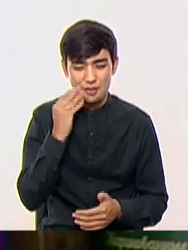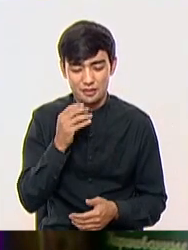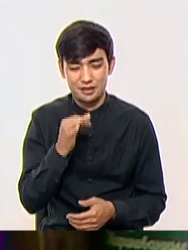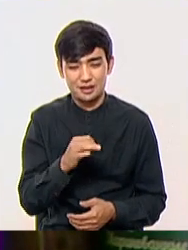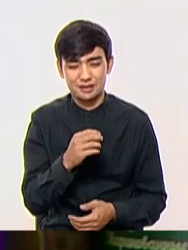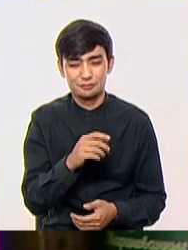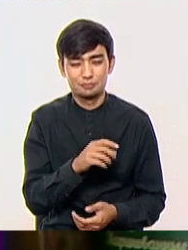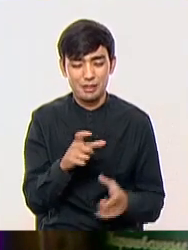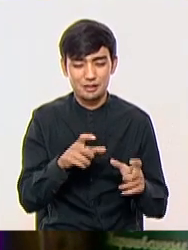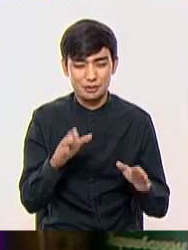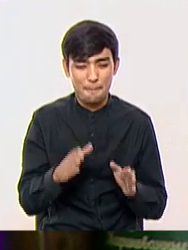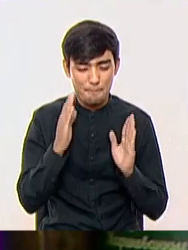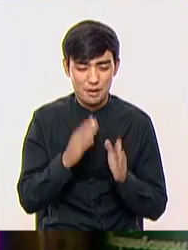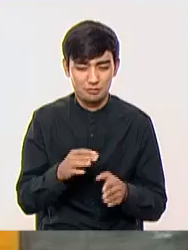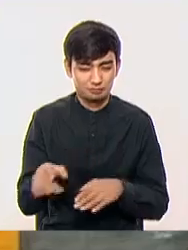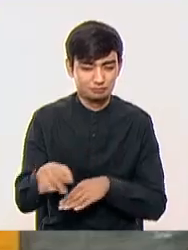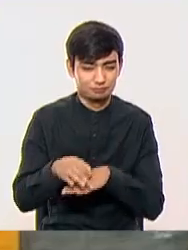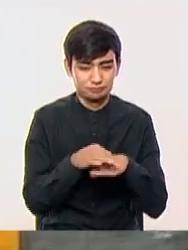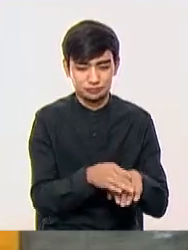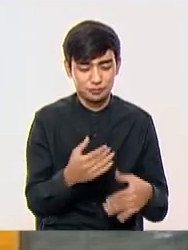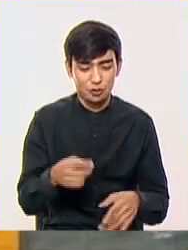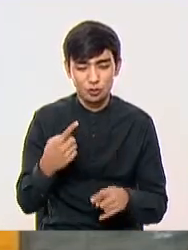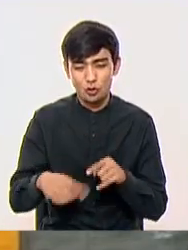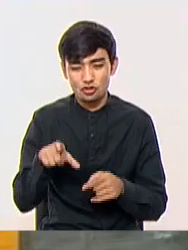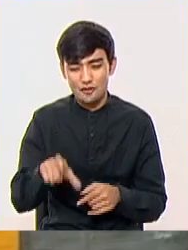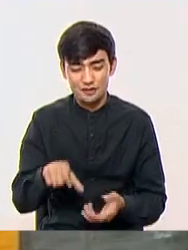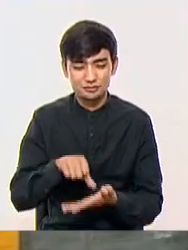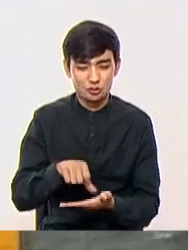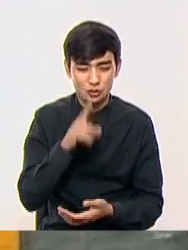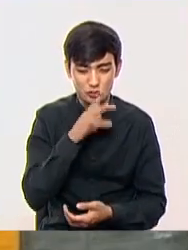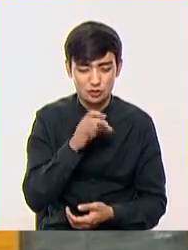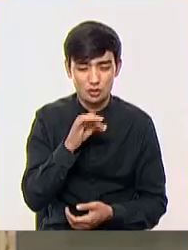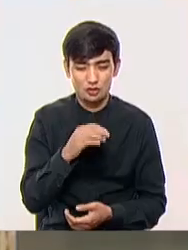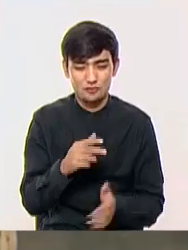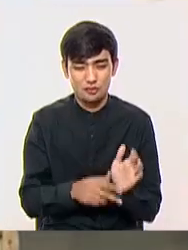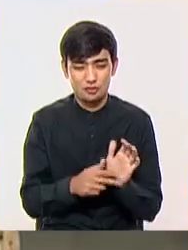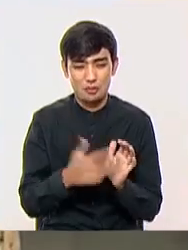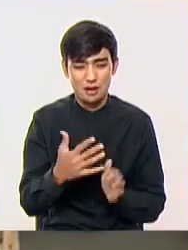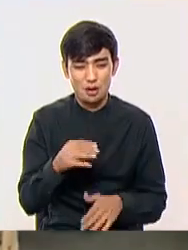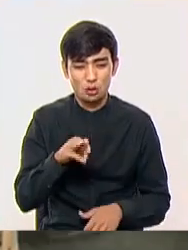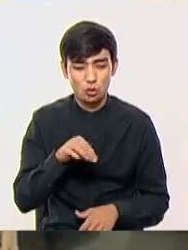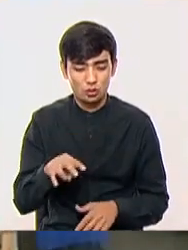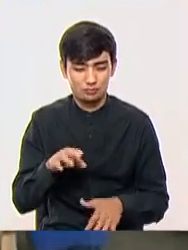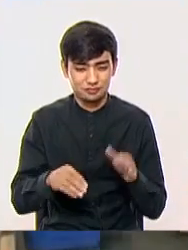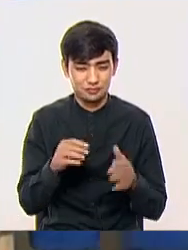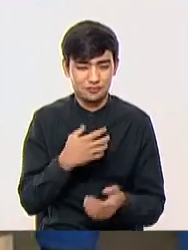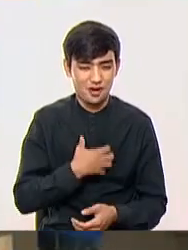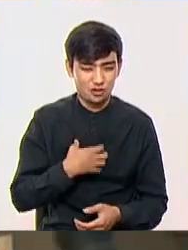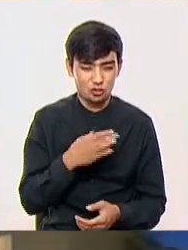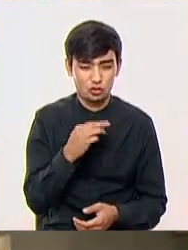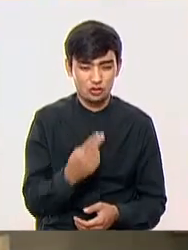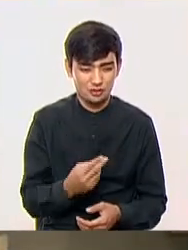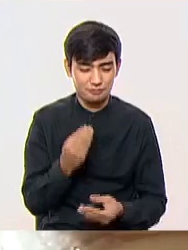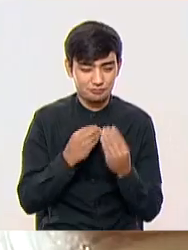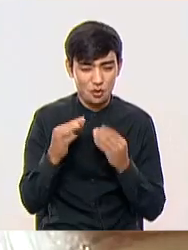торговыми сетями о прямой поставке 85 тысяч тонн социально значимых продуктов питания по фиксированным ценам.